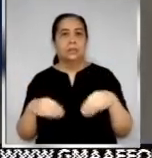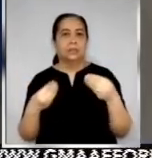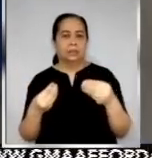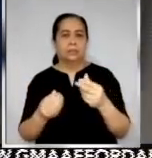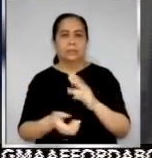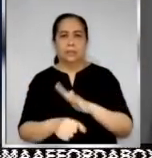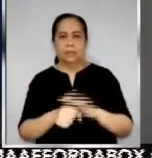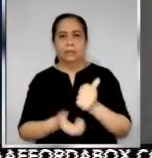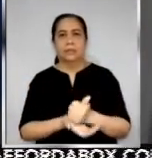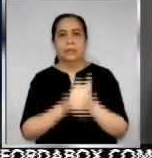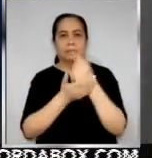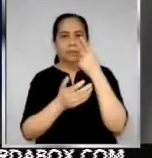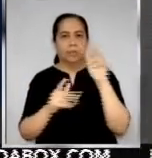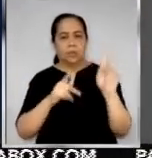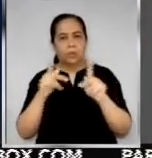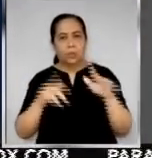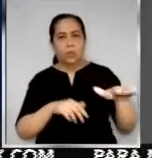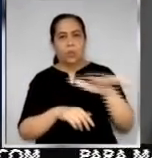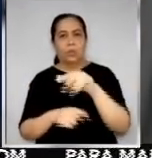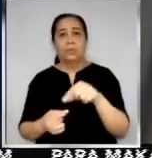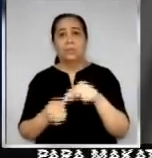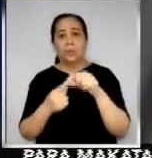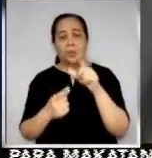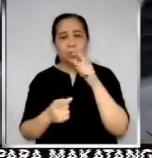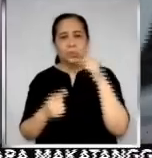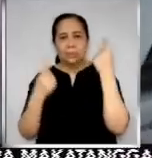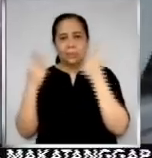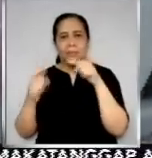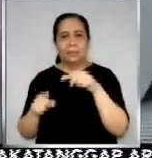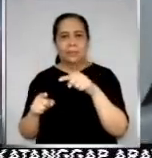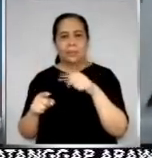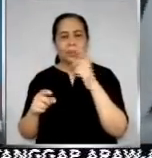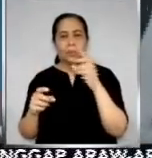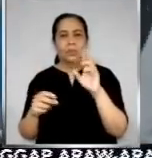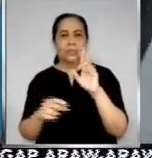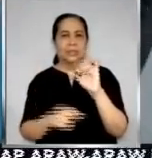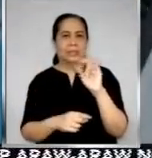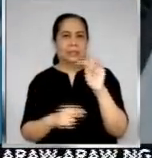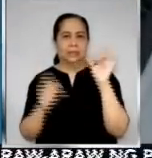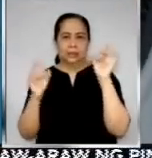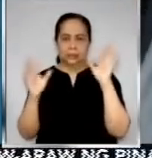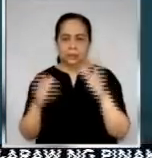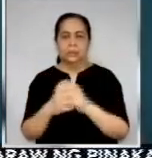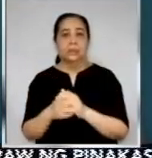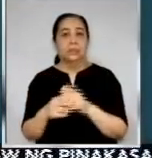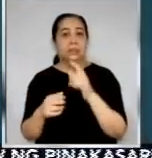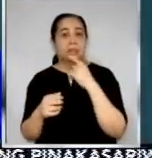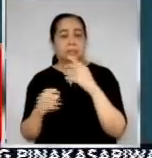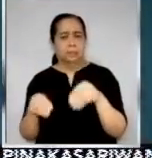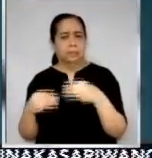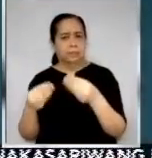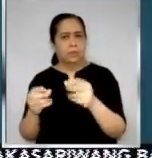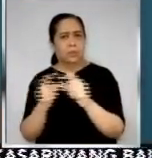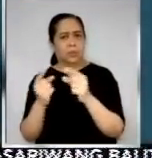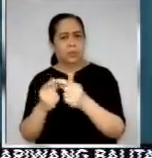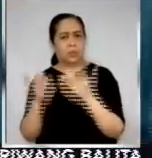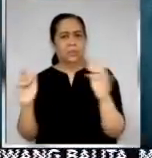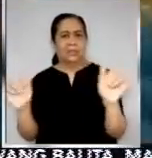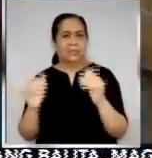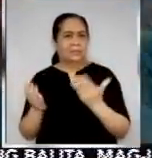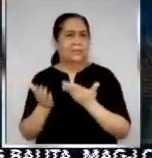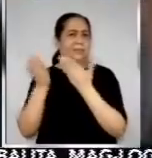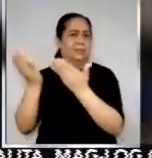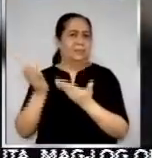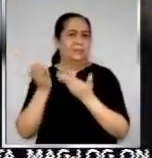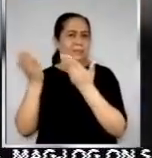lahat, lalo na yung mga itinuturing na at risk. Sabi ng grupo, naibigay na rin nila ang parehong mga rekomendasyon noong